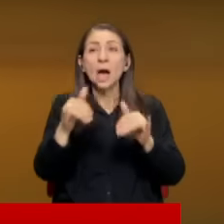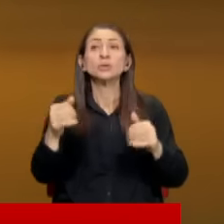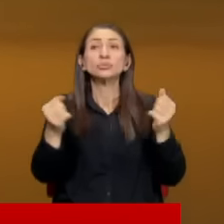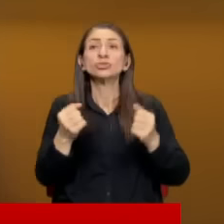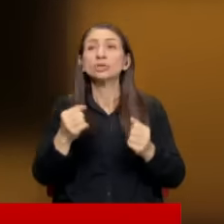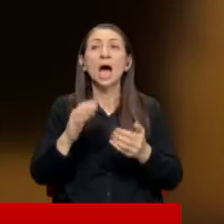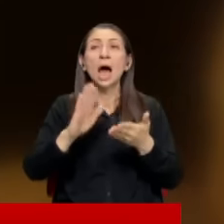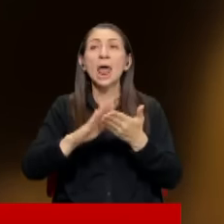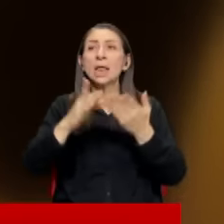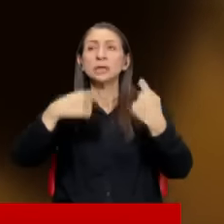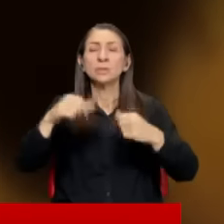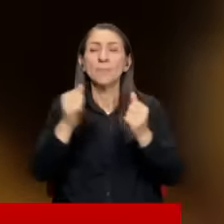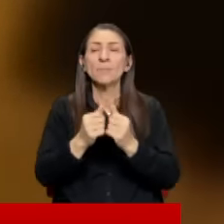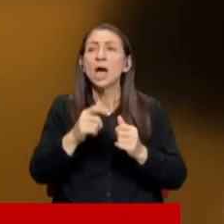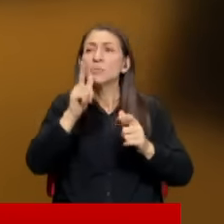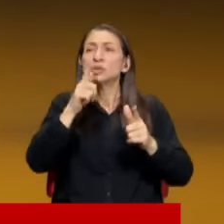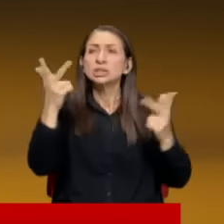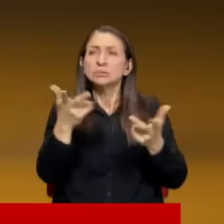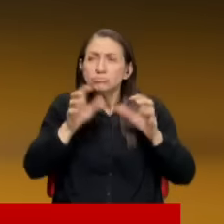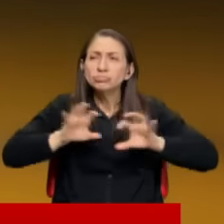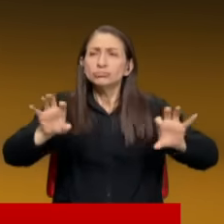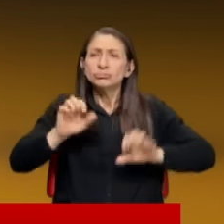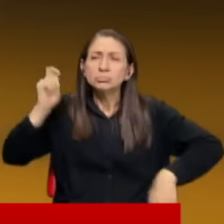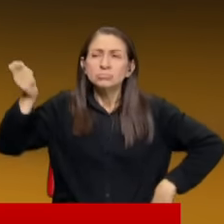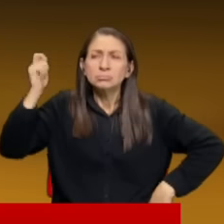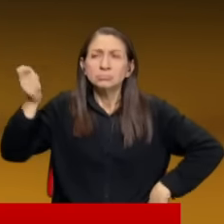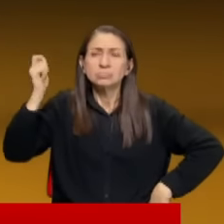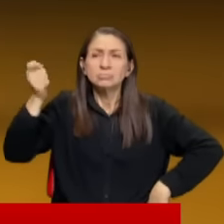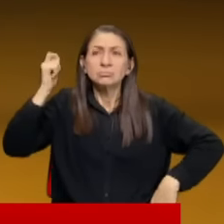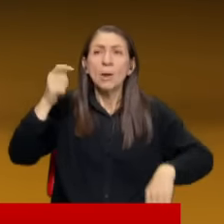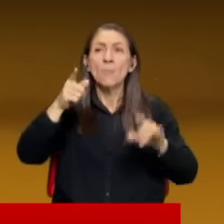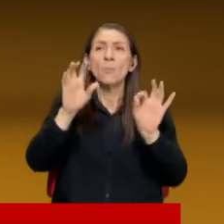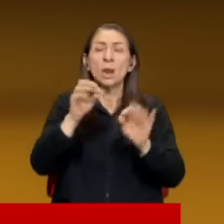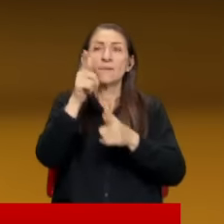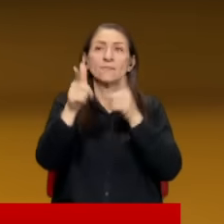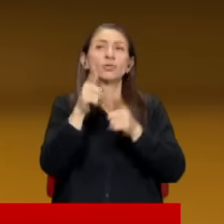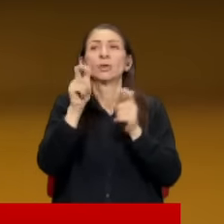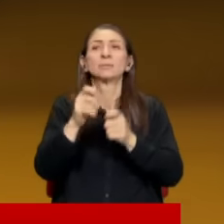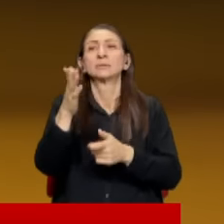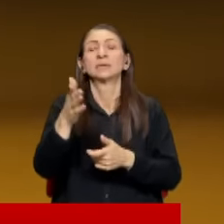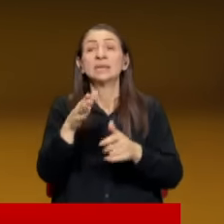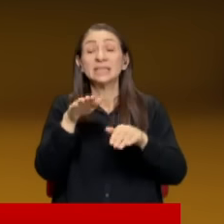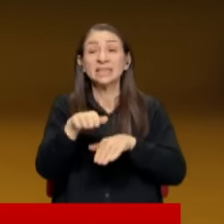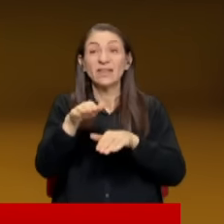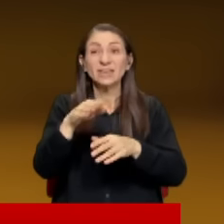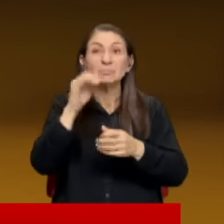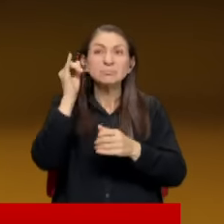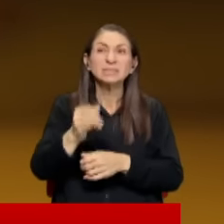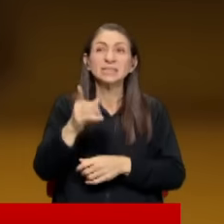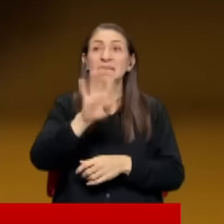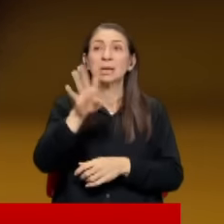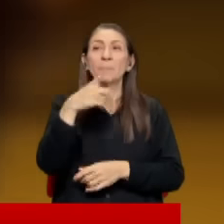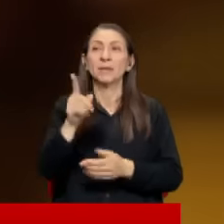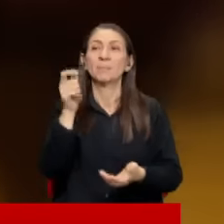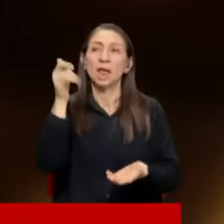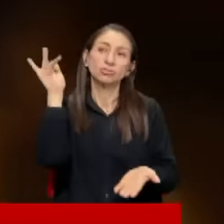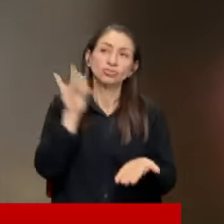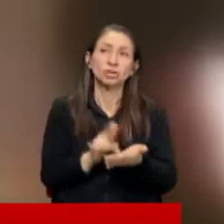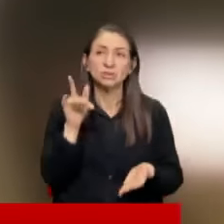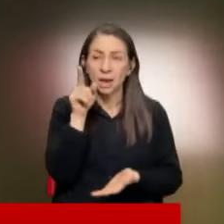sürücü arkadaşlarıyla yüksek sesle müzik dinleyerek halay çekerken de böyle görüntülendi. Trafik magandasına 40 bin lira para